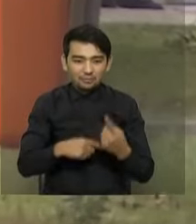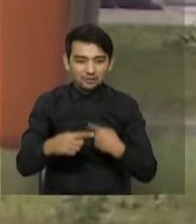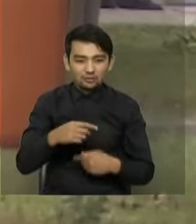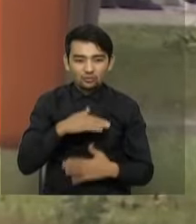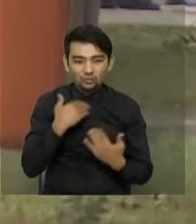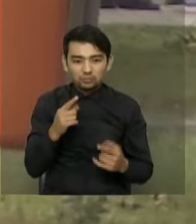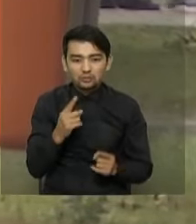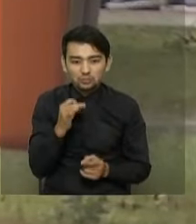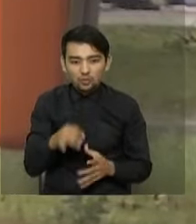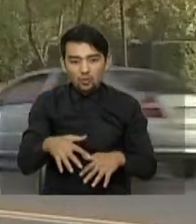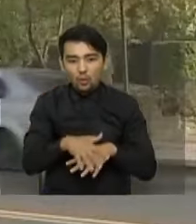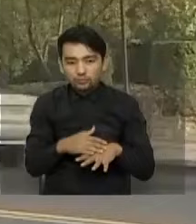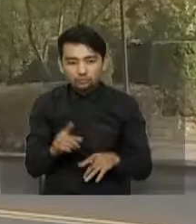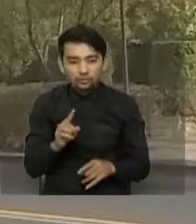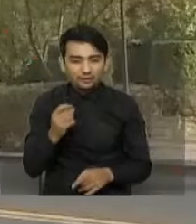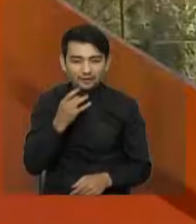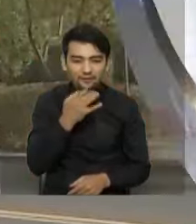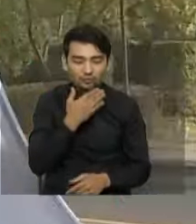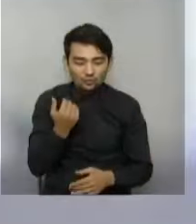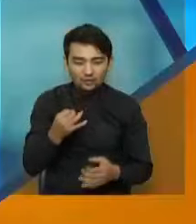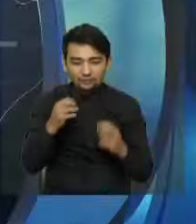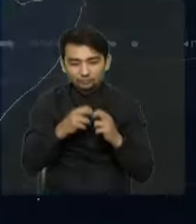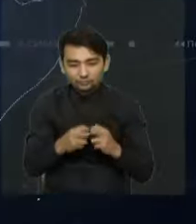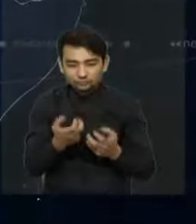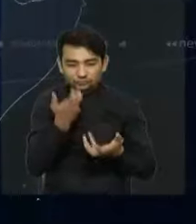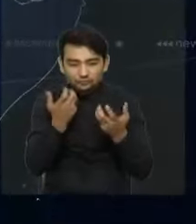недовольно общество? О каких исследованиях идет речь?